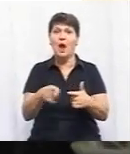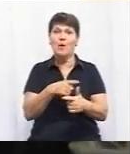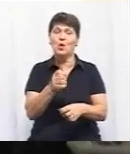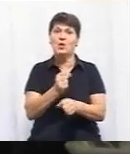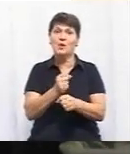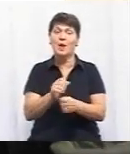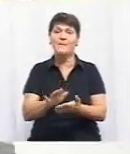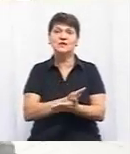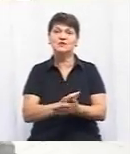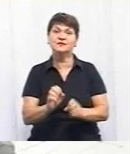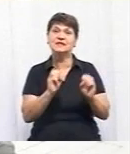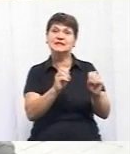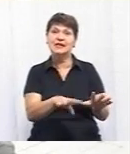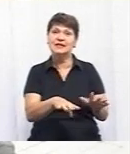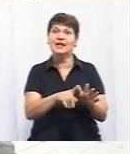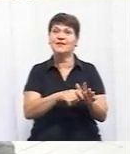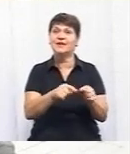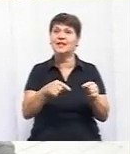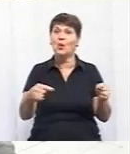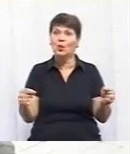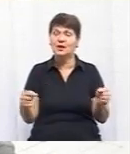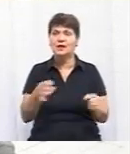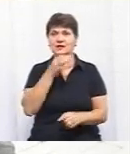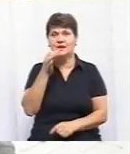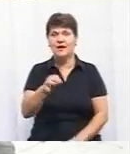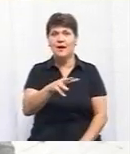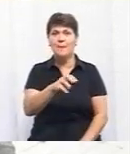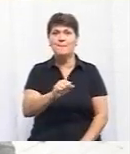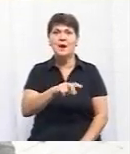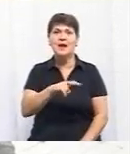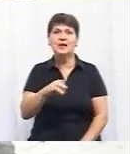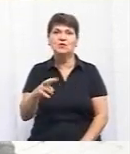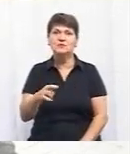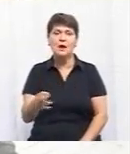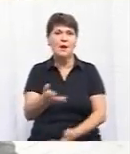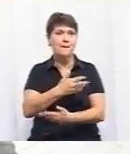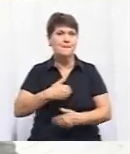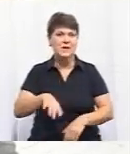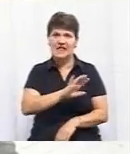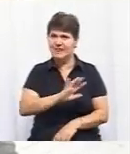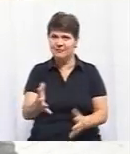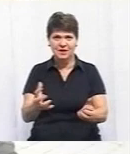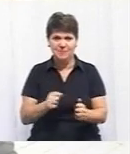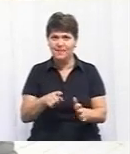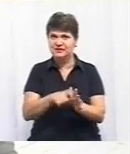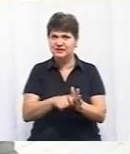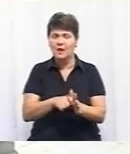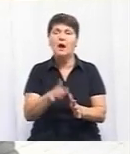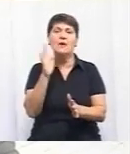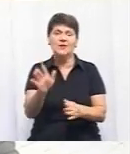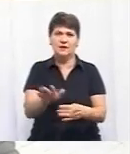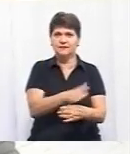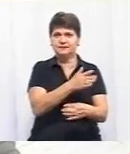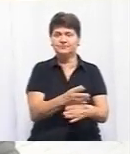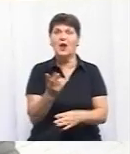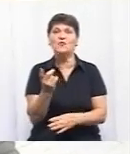і безкоштовно здати відходи, розповідає Маліновська. Ми не приймаємо сміття. Ми приймаємо лише відсортовану